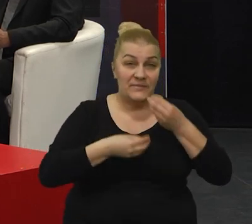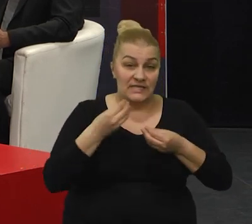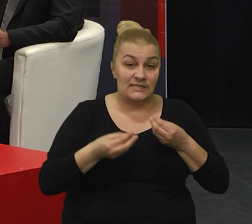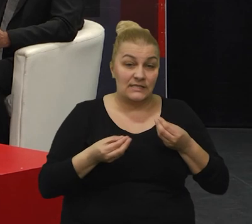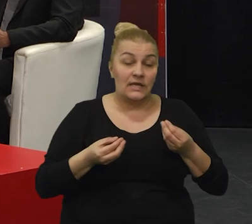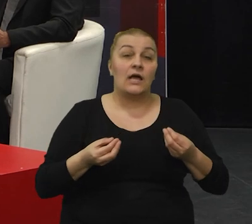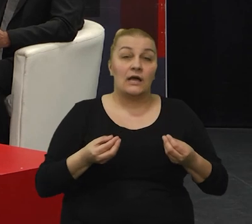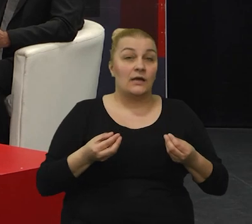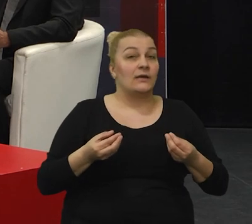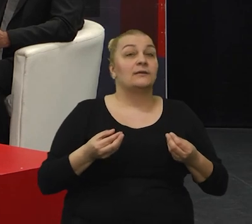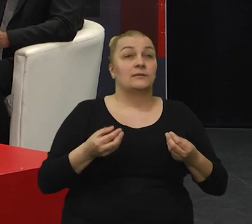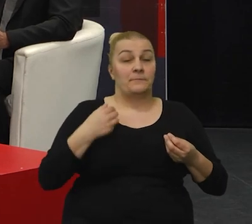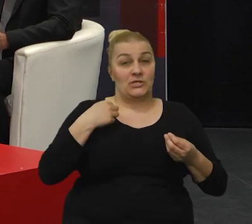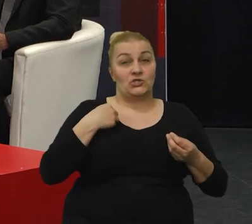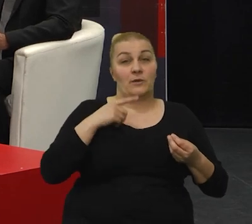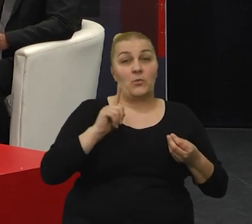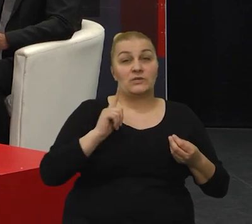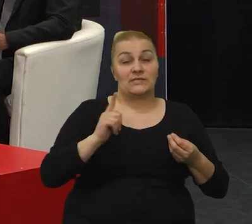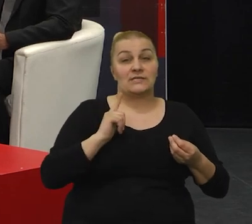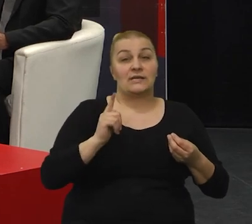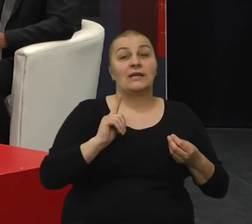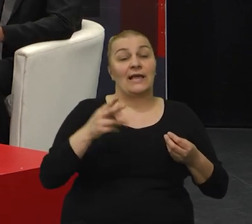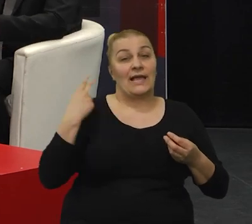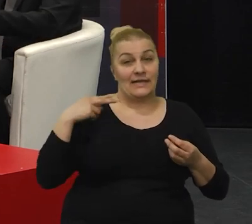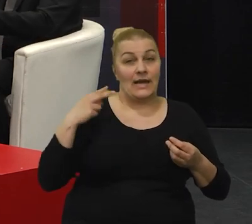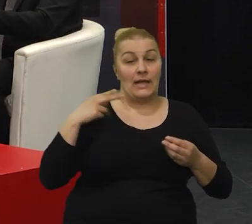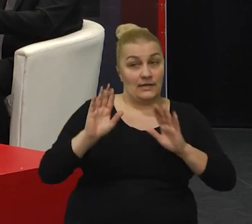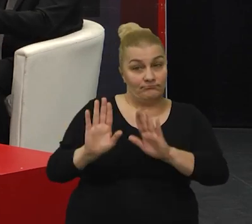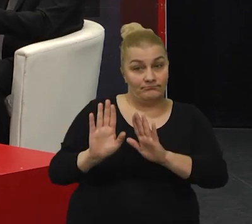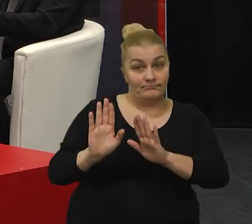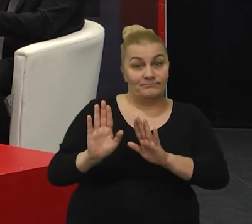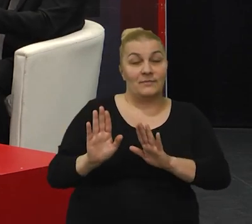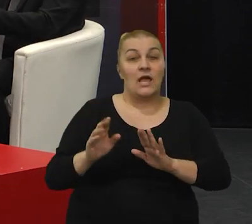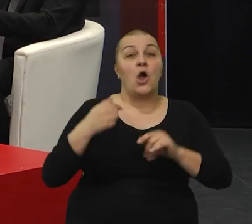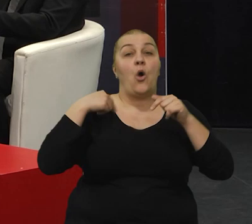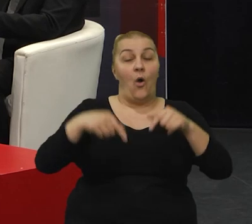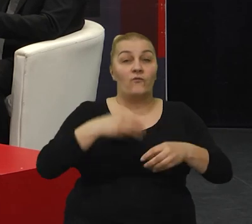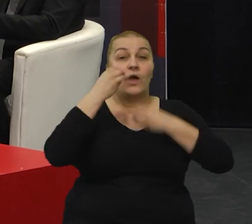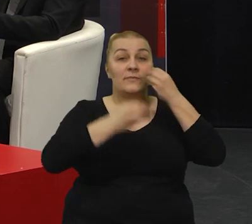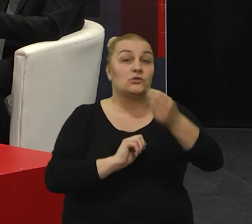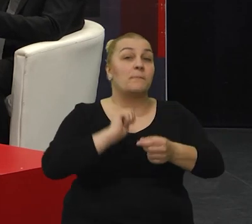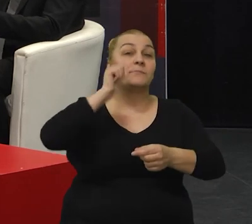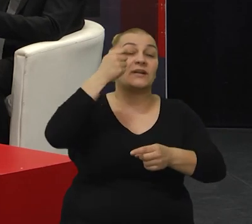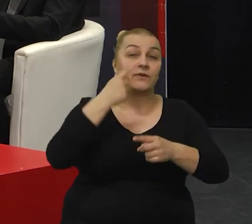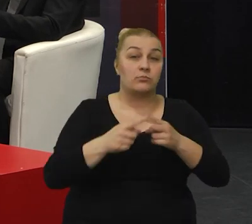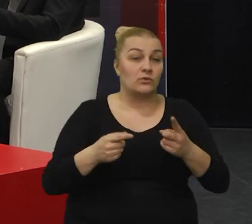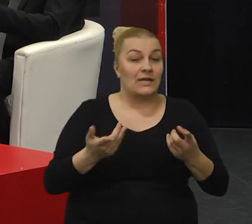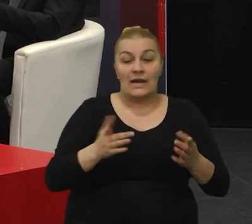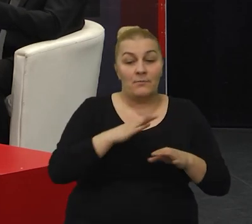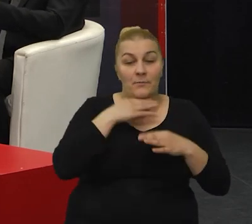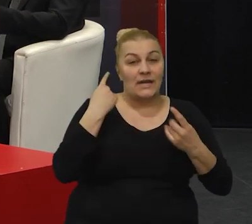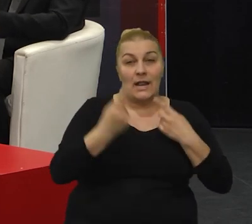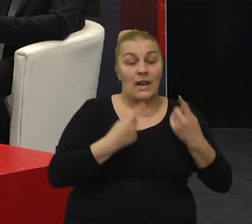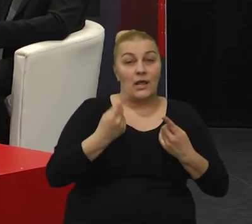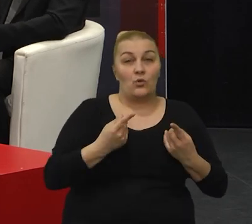emisije. E tu samo moramo reći sad, snag za potporu. Mi ćemo generale, mi ćemo ovu emisiju po prvi put, jer